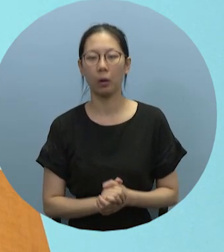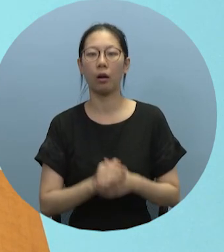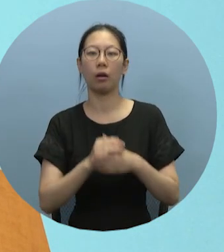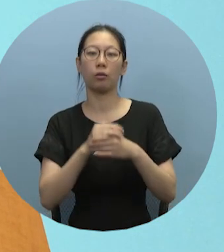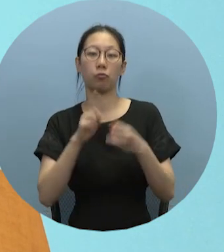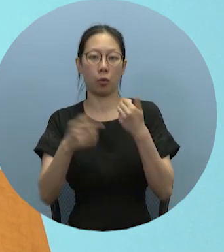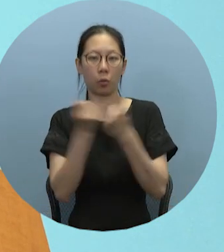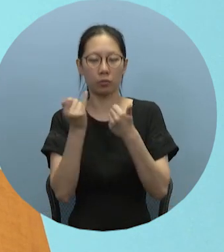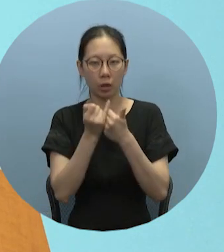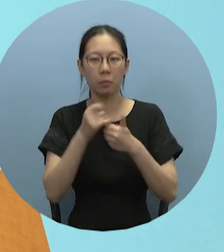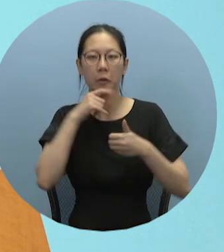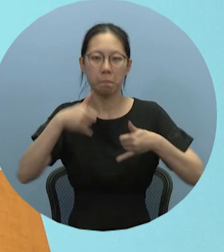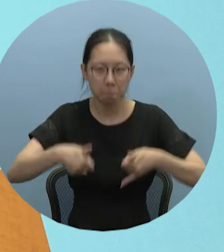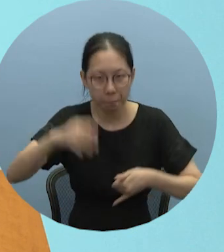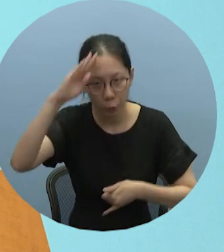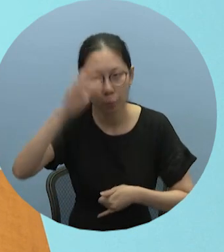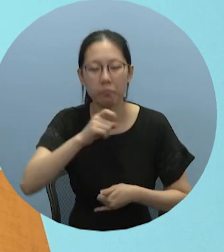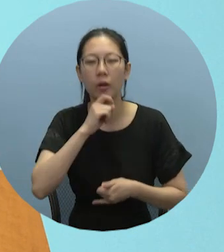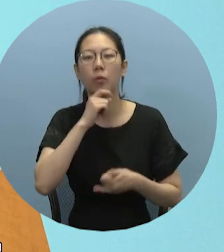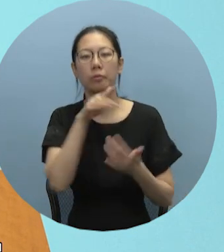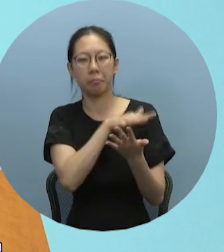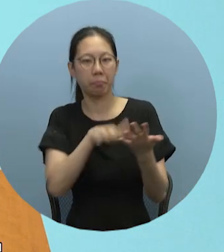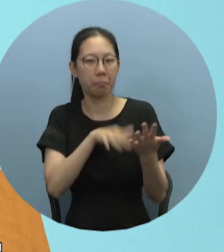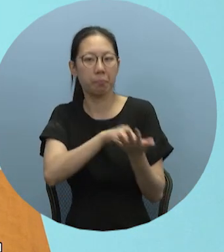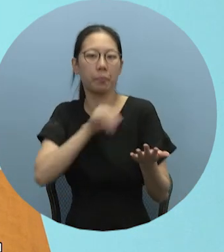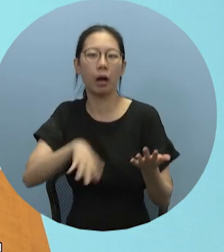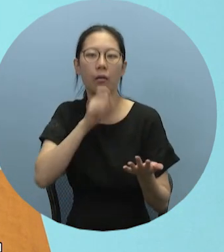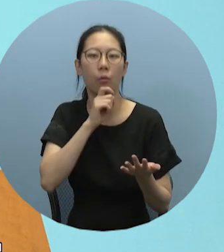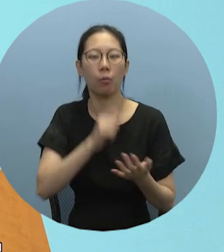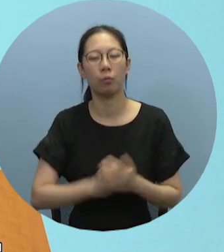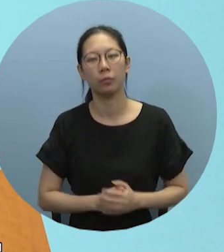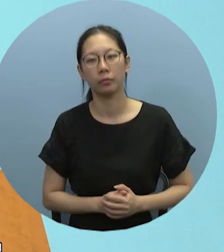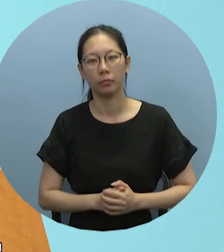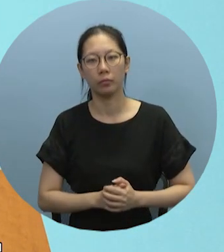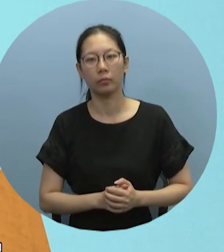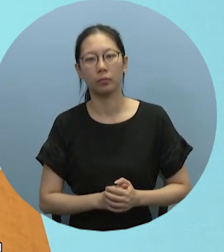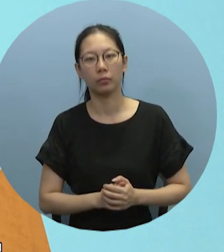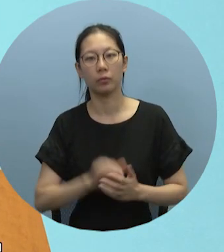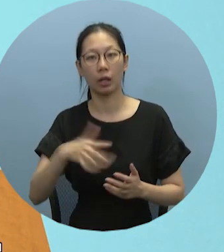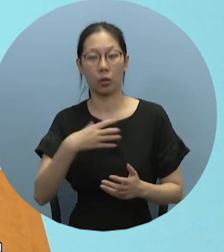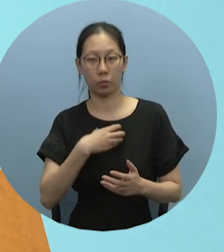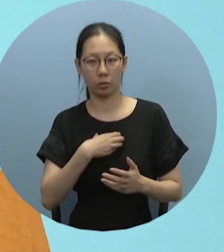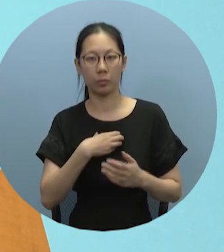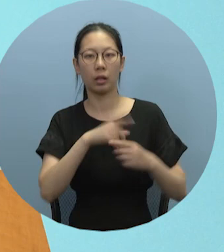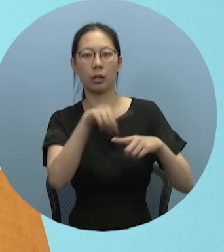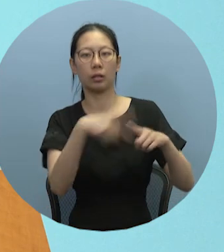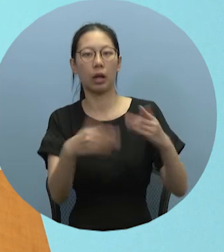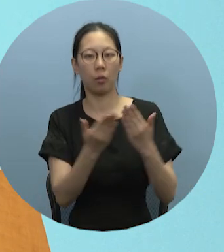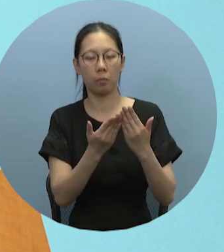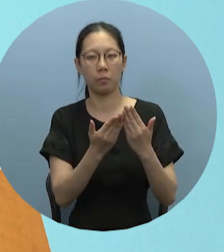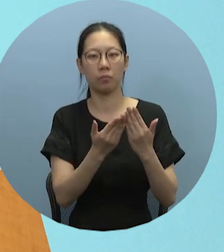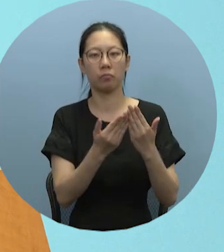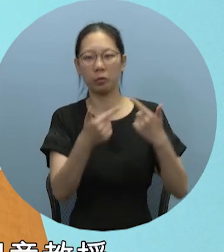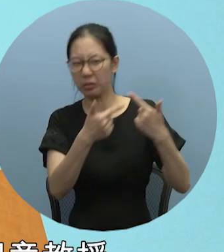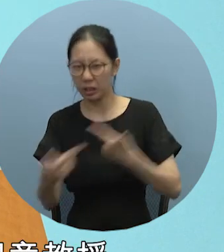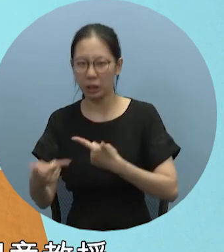來致歉，亦收為這個聲明，但我覺得呢，即作為大學當局是應該繼續採取